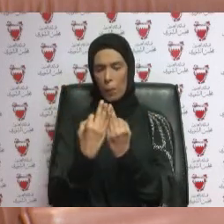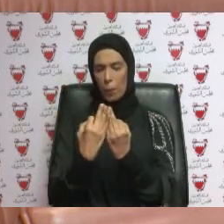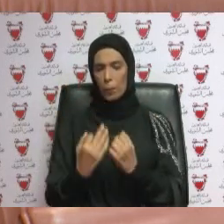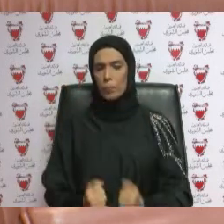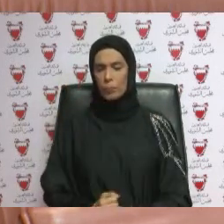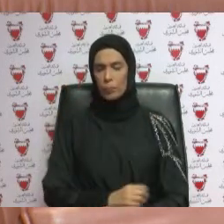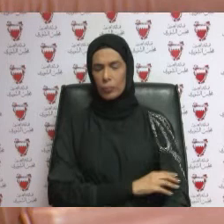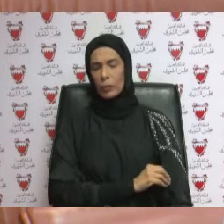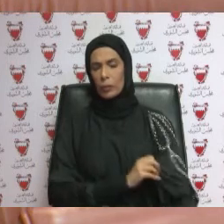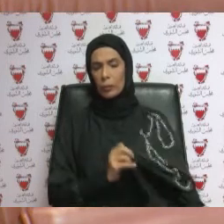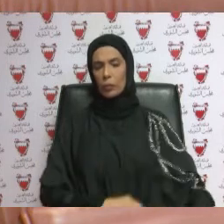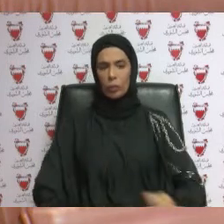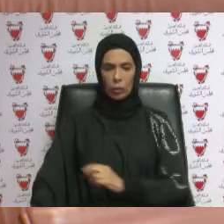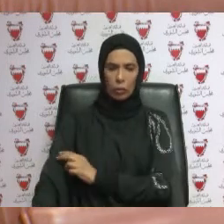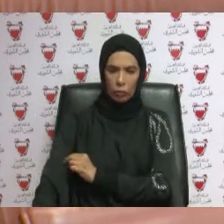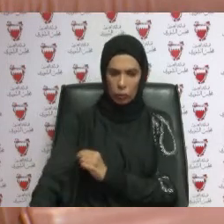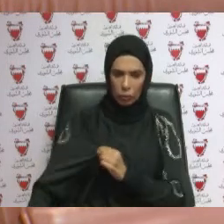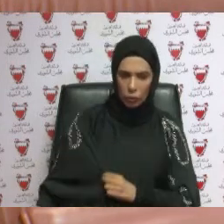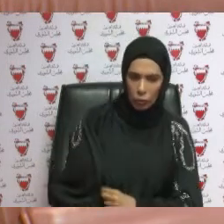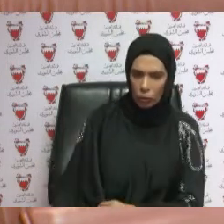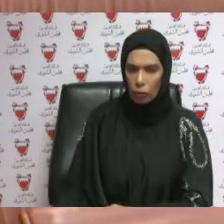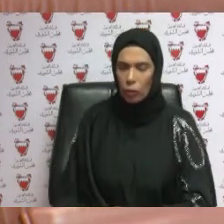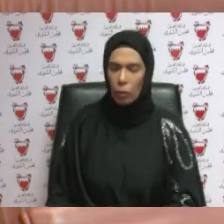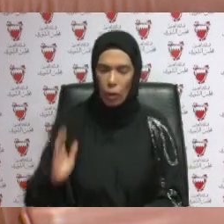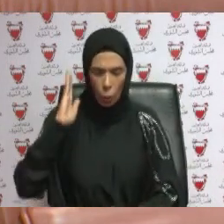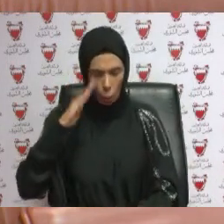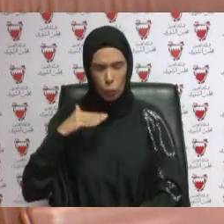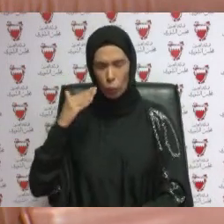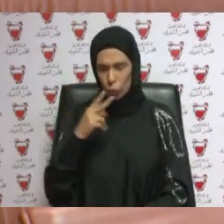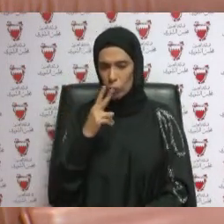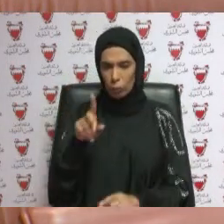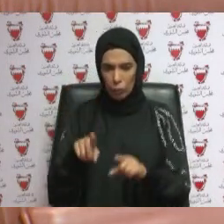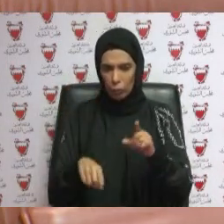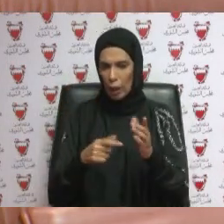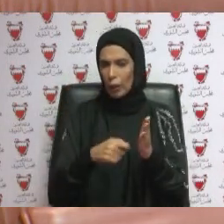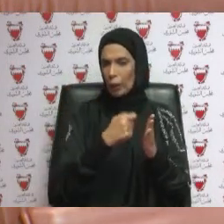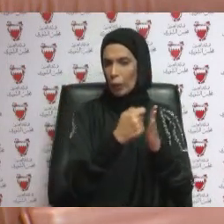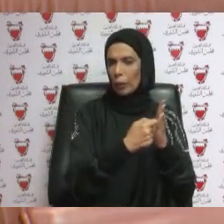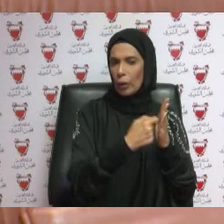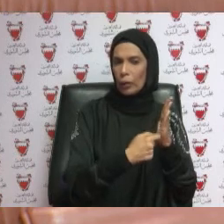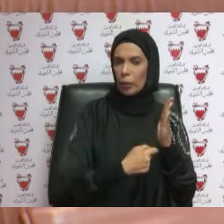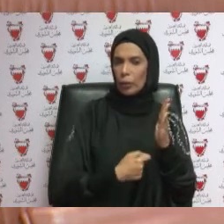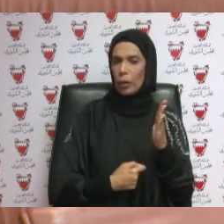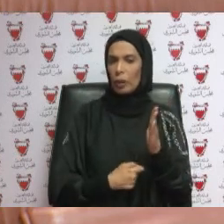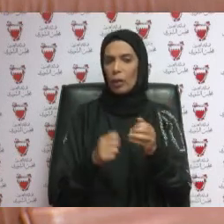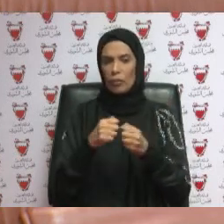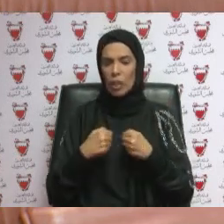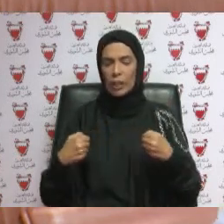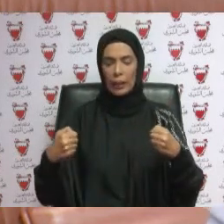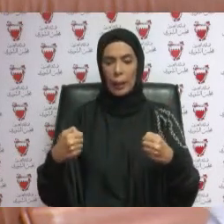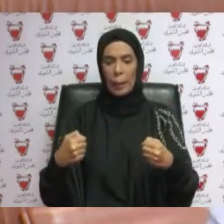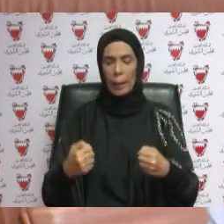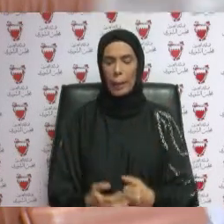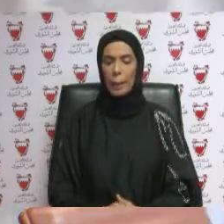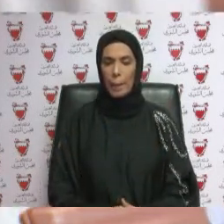إلى أن برزت بعض النسوة، قليلا من النسوة، وبدأوا يكتبن في هذه الجريدة